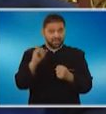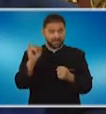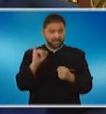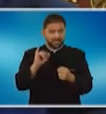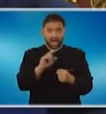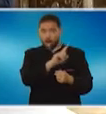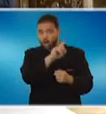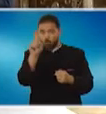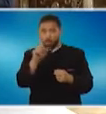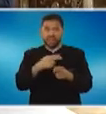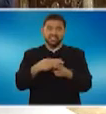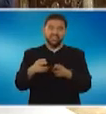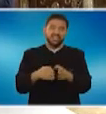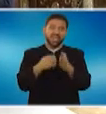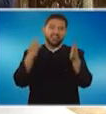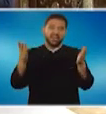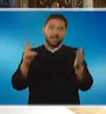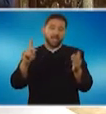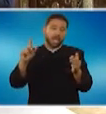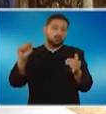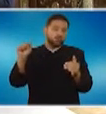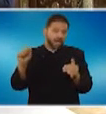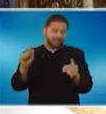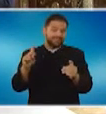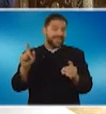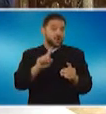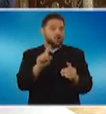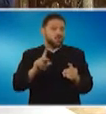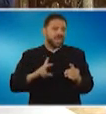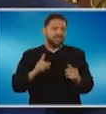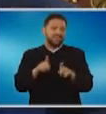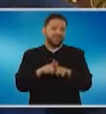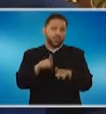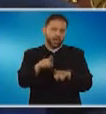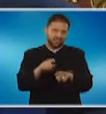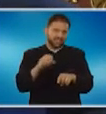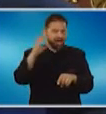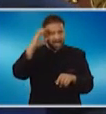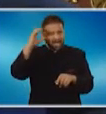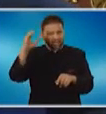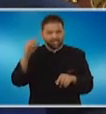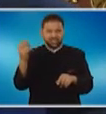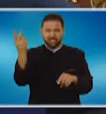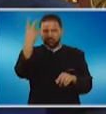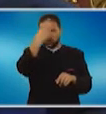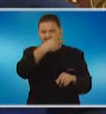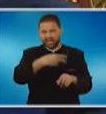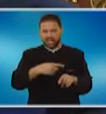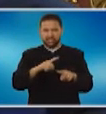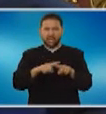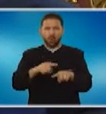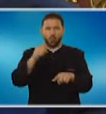scriptura, atunci da, suntem o religie a cărții. Nu. Creștinismul înțeles în mod